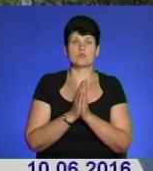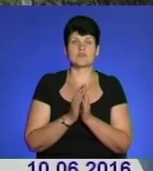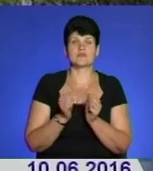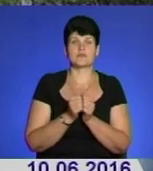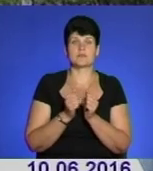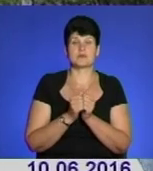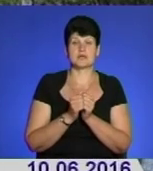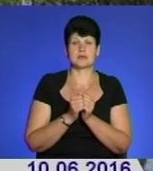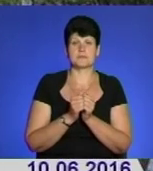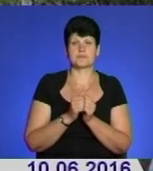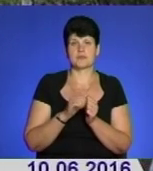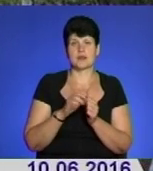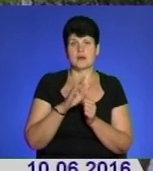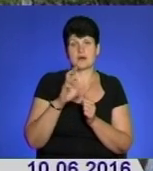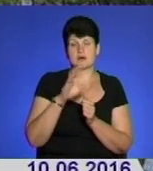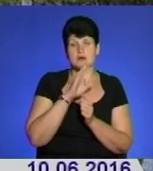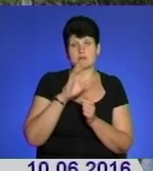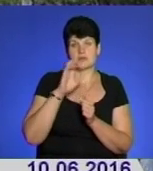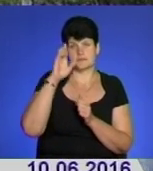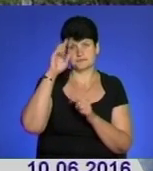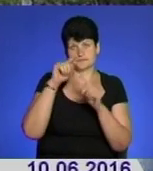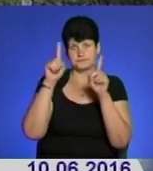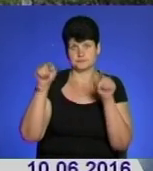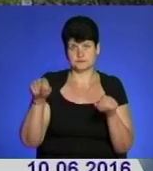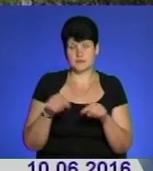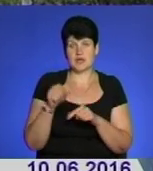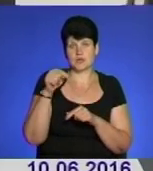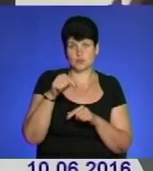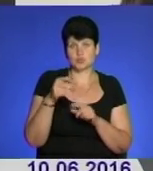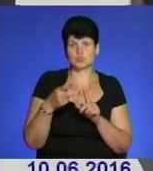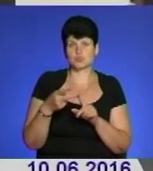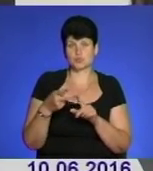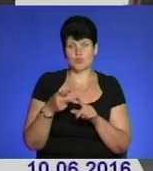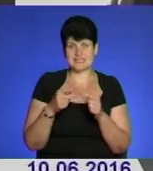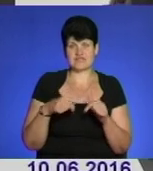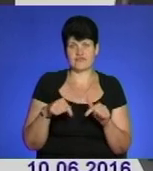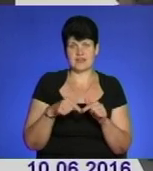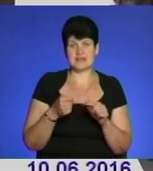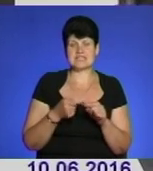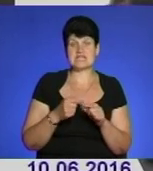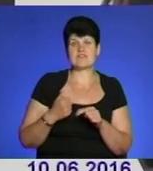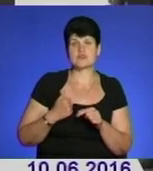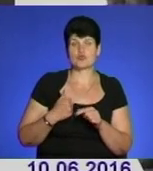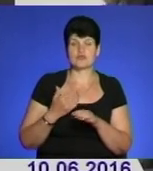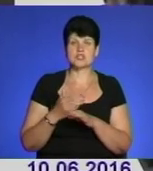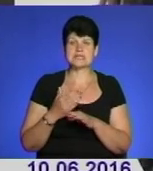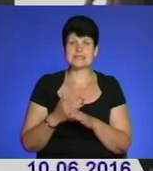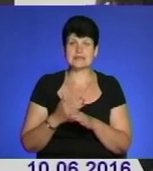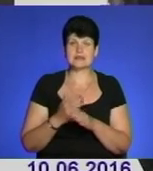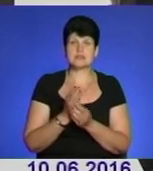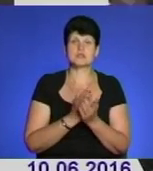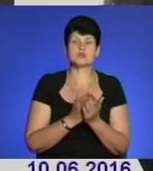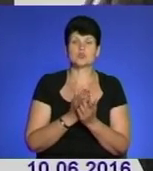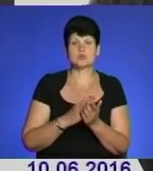ікони, коли в хаті висять ікони. Але ж тут друга сфера – це військова частина, де